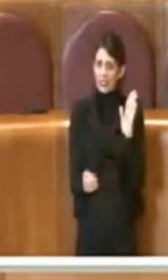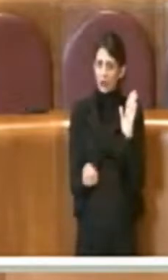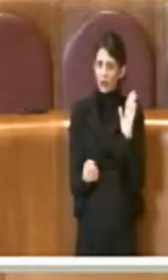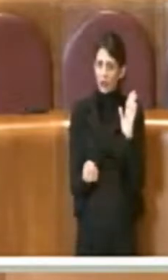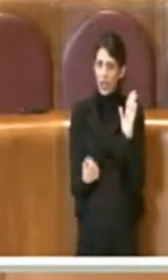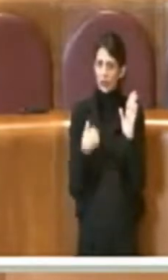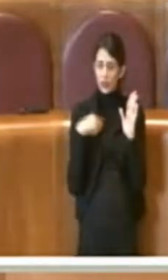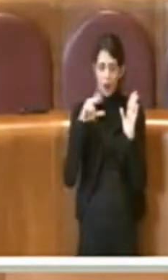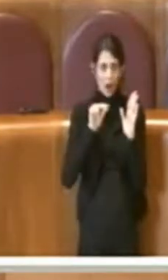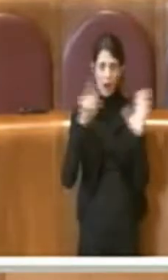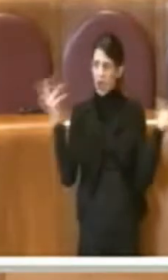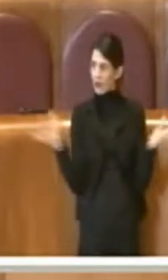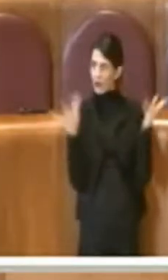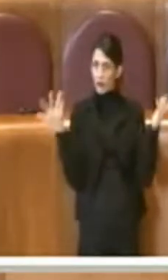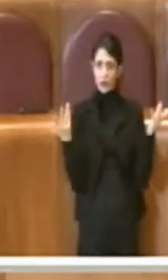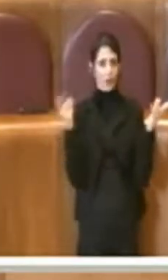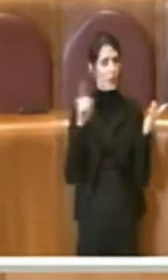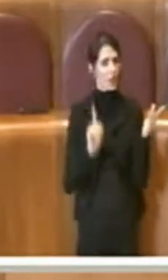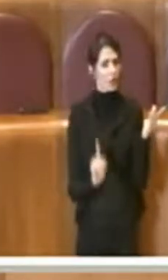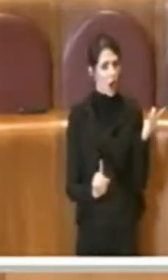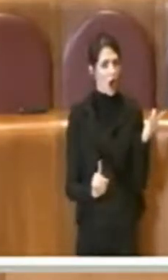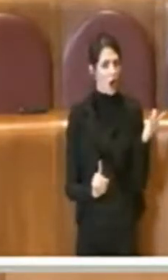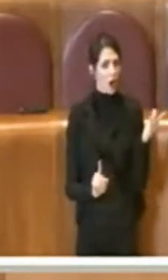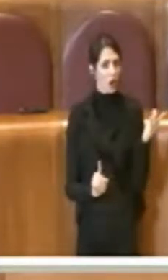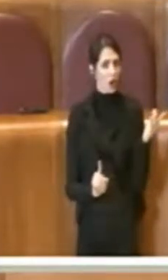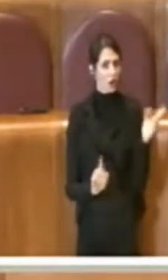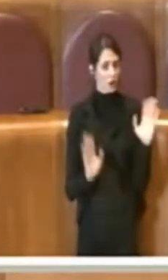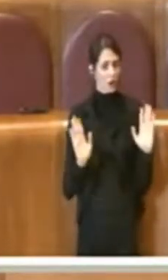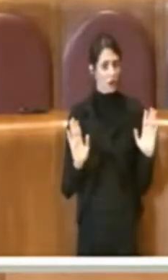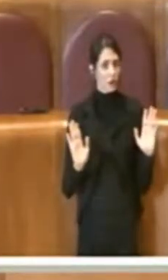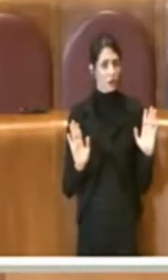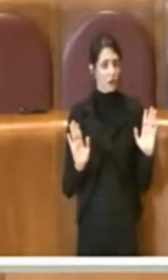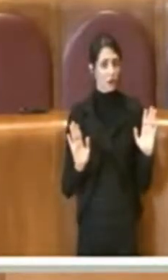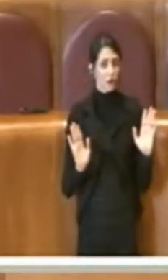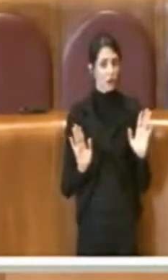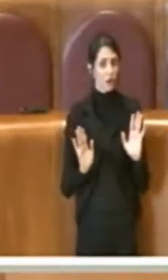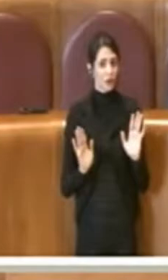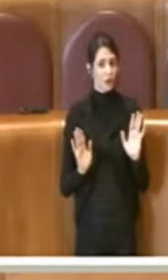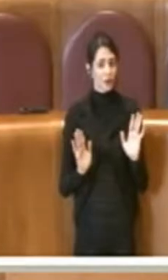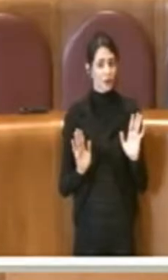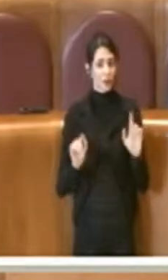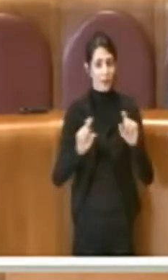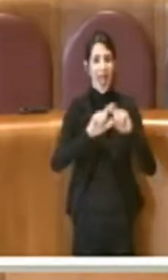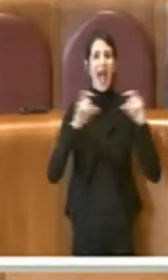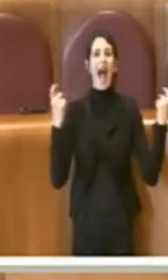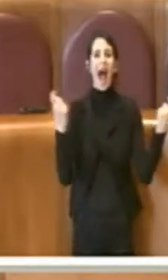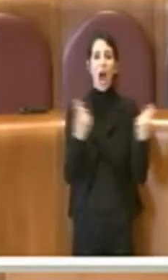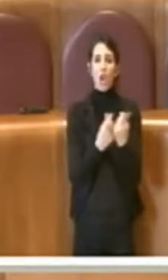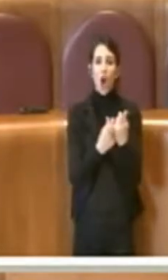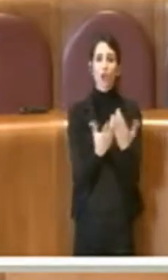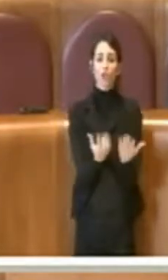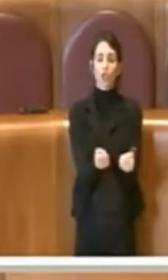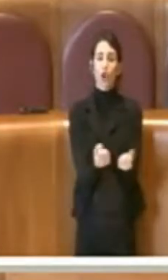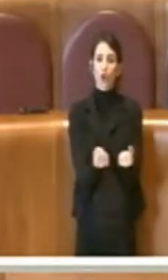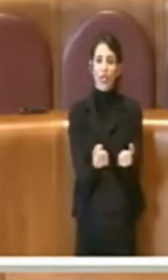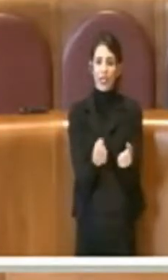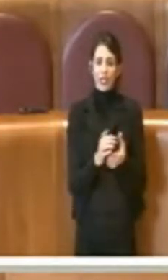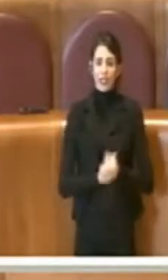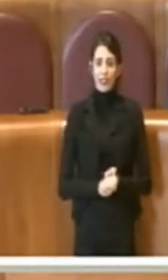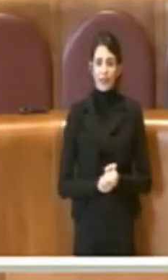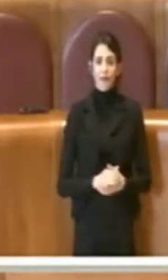stiamo in un cul-de-sac, allora facciamo la sanatoria, a logiche pratiche, pragmatiche e